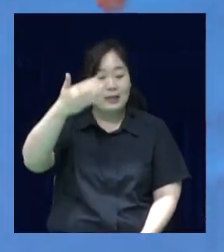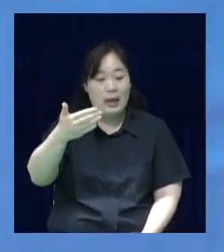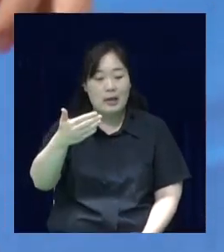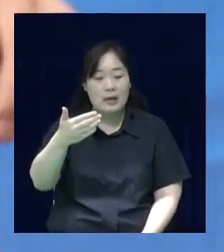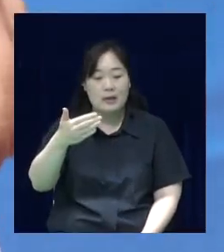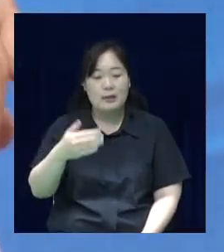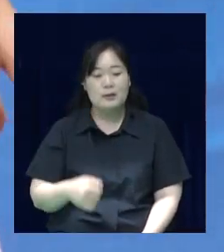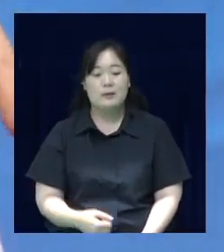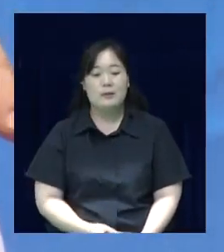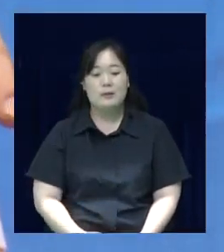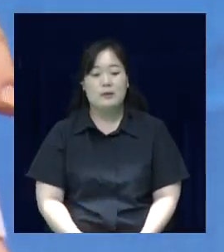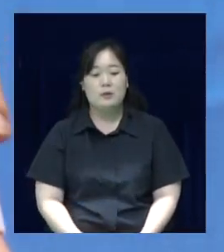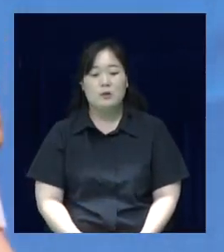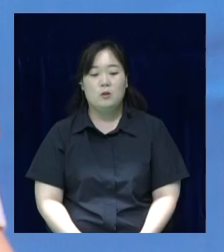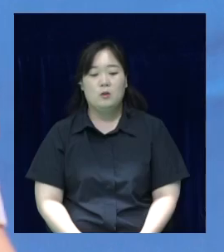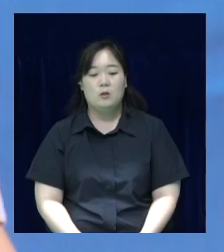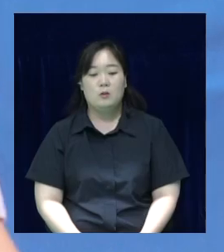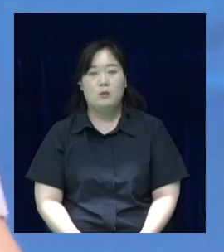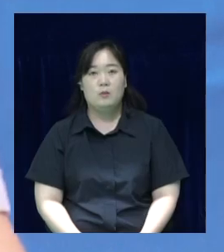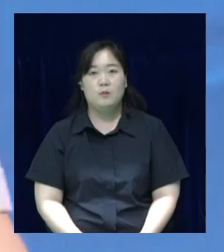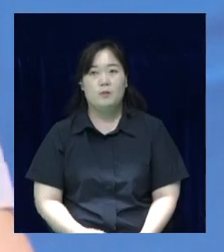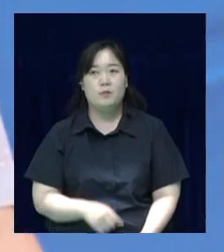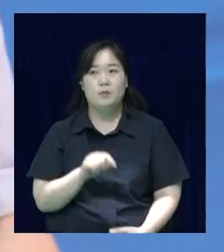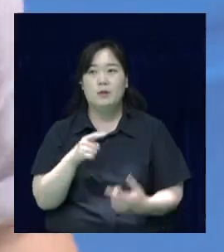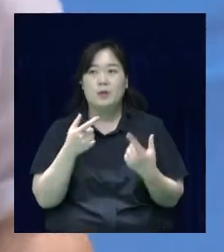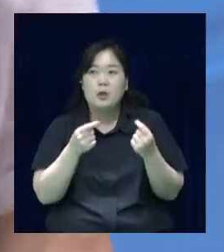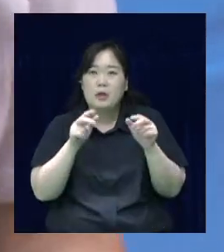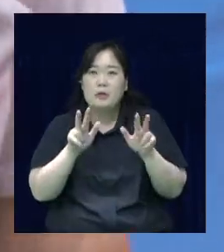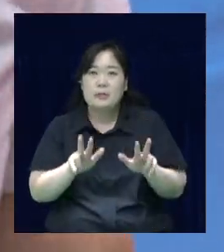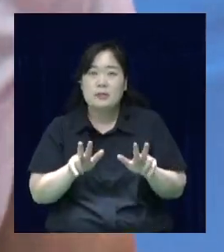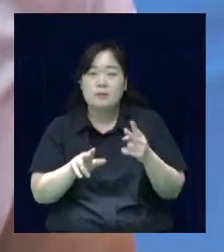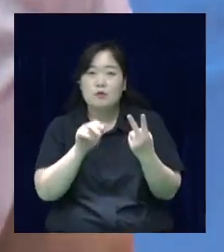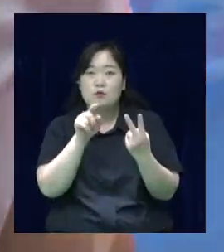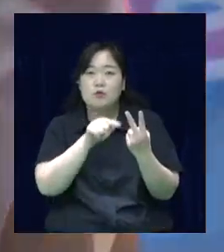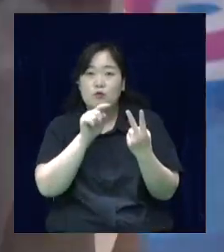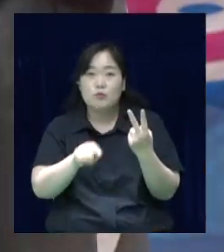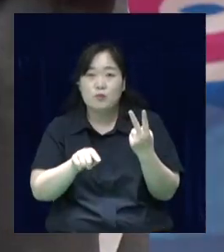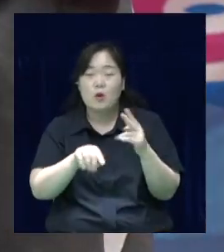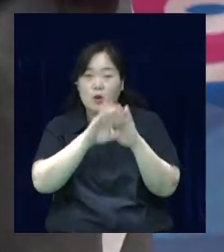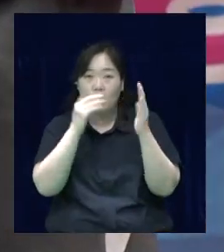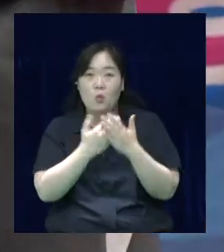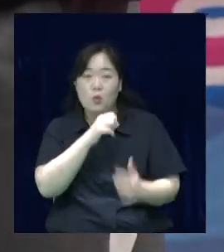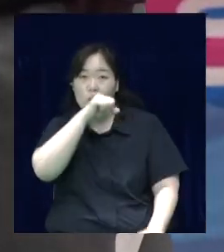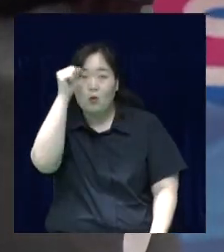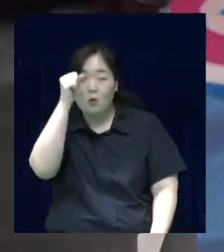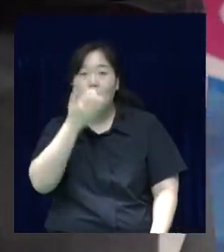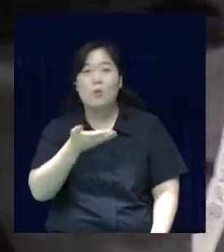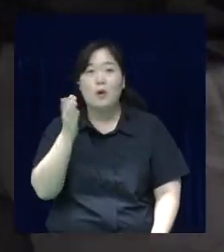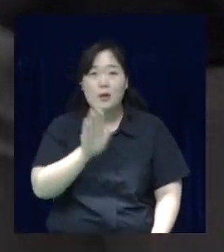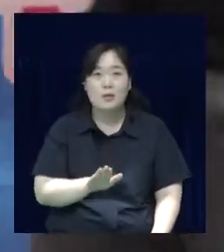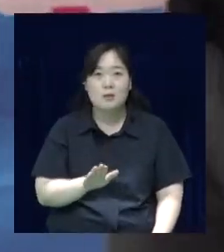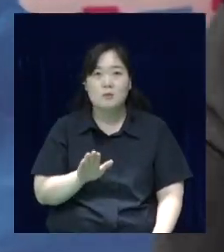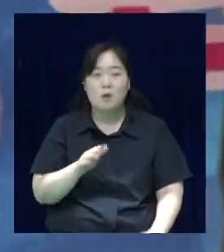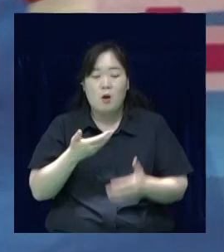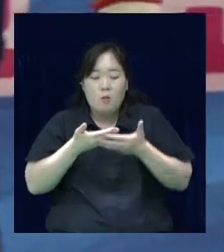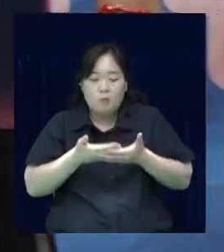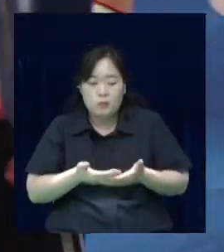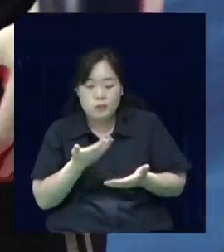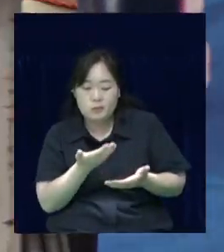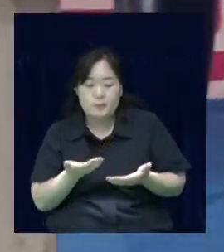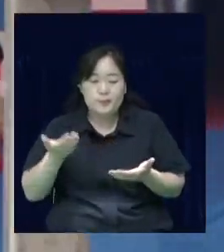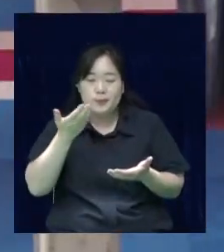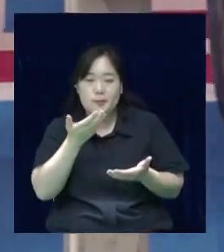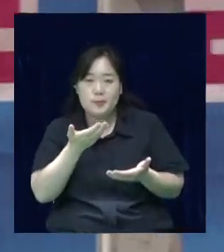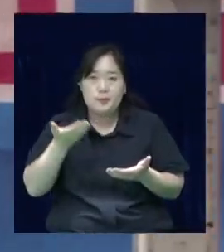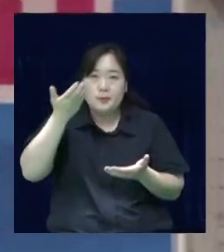진행을 알리겠고 사실 이렇게 저희가 뭐 지금은 두 명의 선수가 모두 성공을 했습니다만 네. 이제 무게가 올라가면 올라갈수록